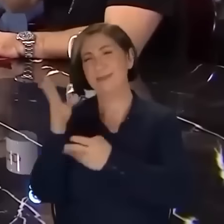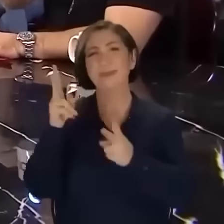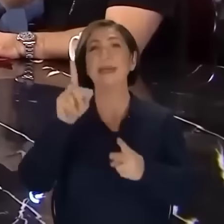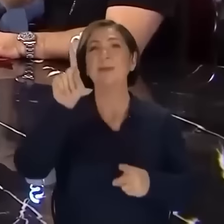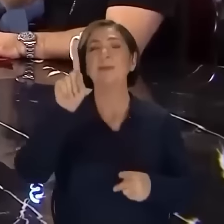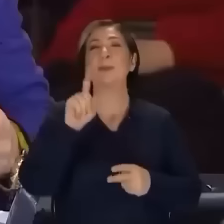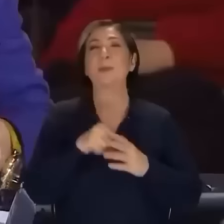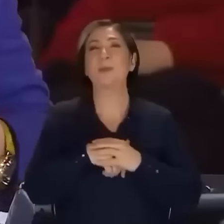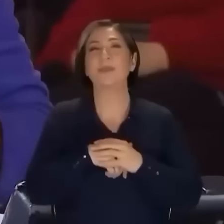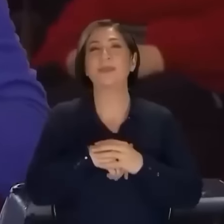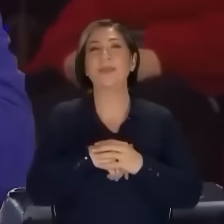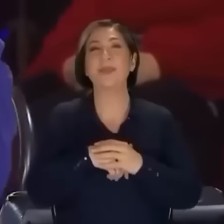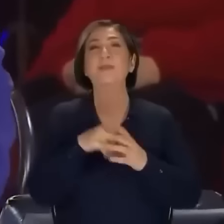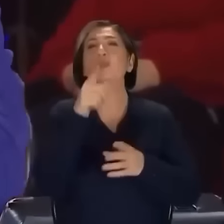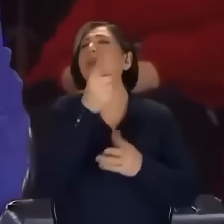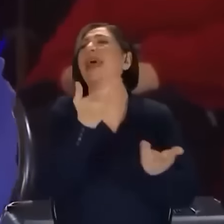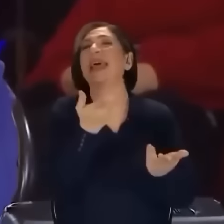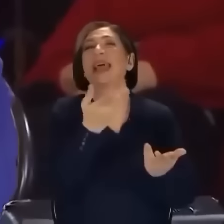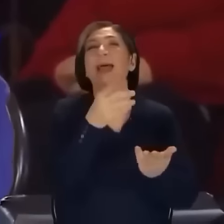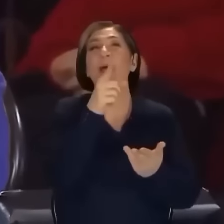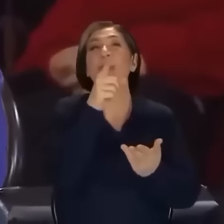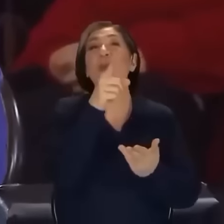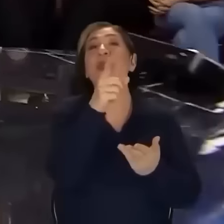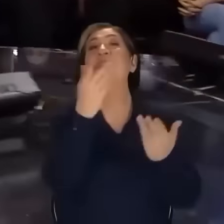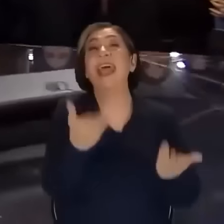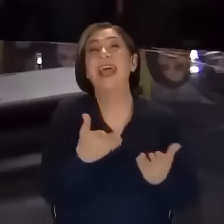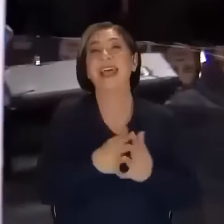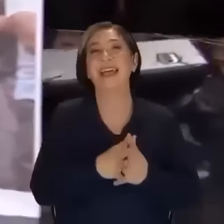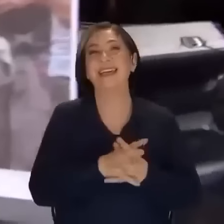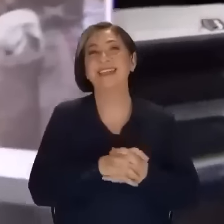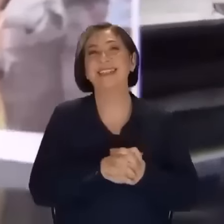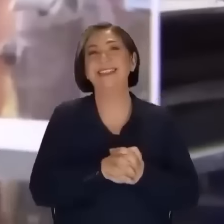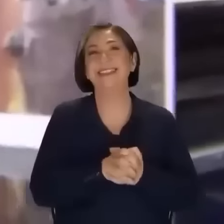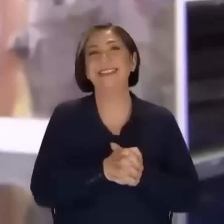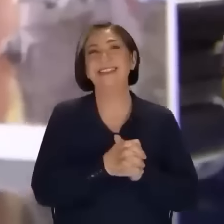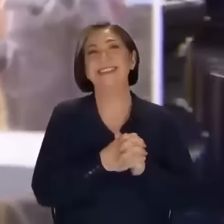Estağfurullah aş Bu neydi ya bu dönem değil mi